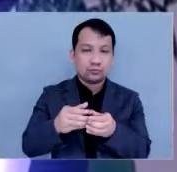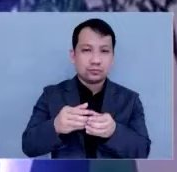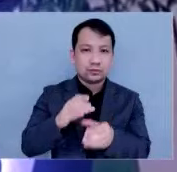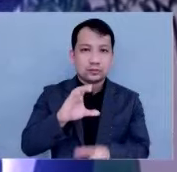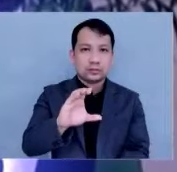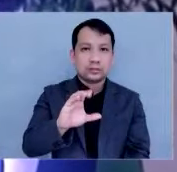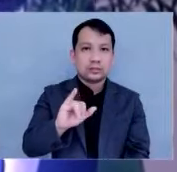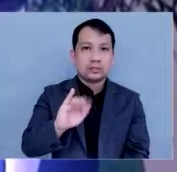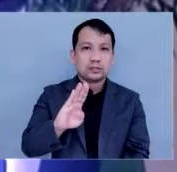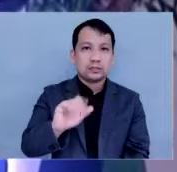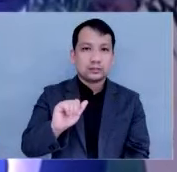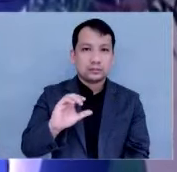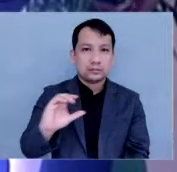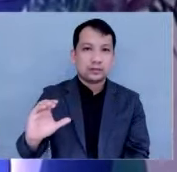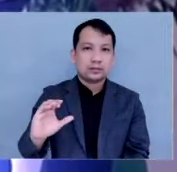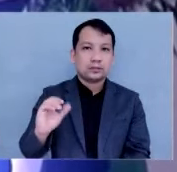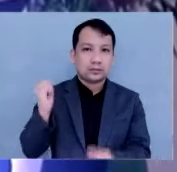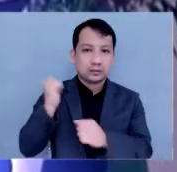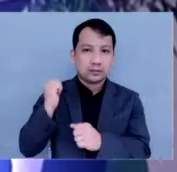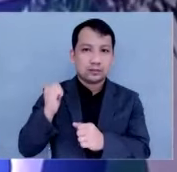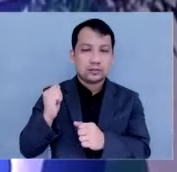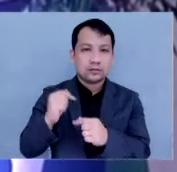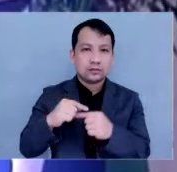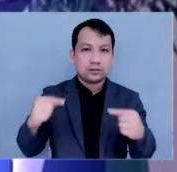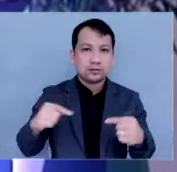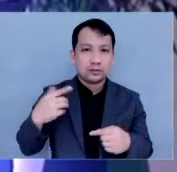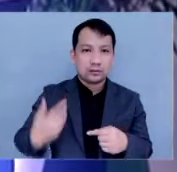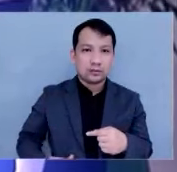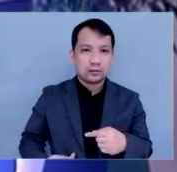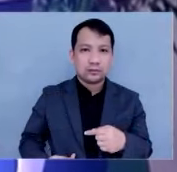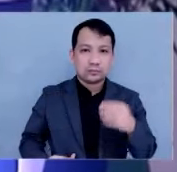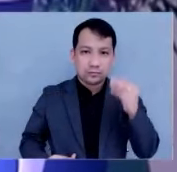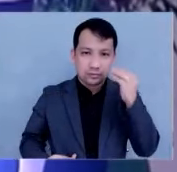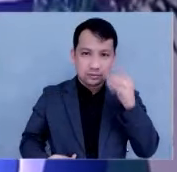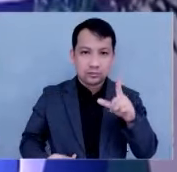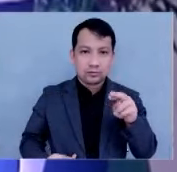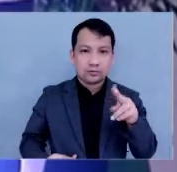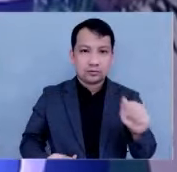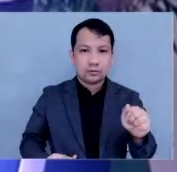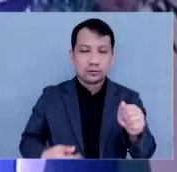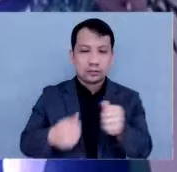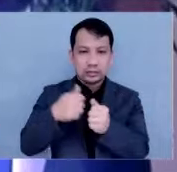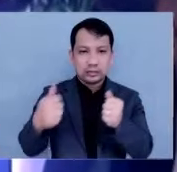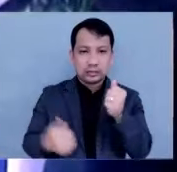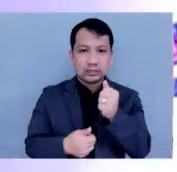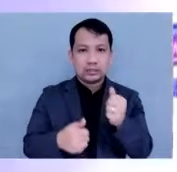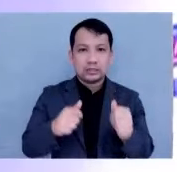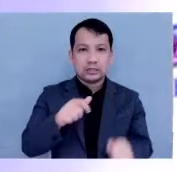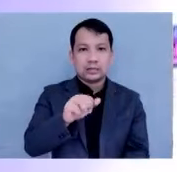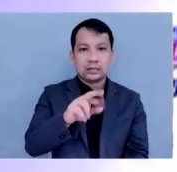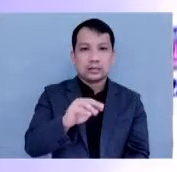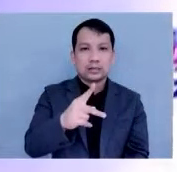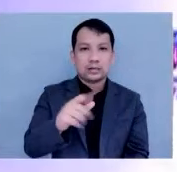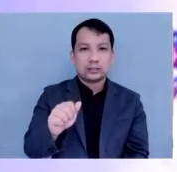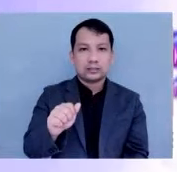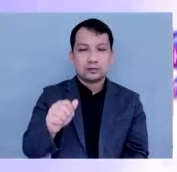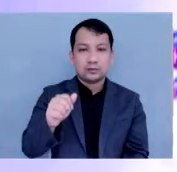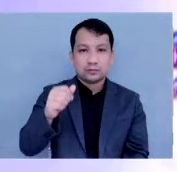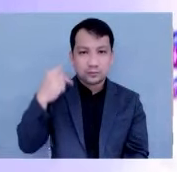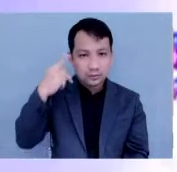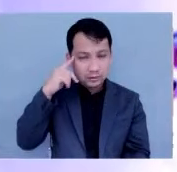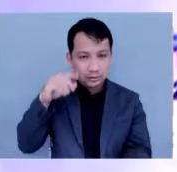seat din ang inaasam ni dating Anti-Corruption Commissioner Manuelito Luna sa ilalim ng Arangkada party list. Susuportahan naman daw